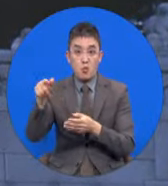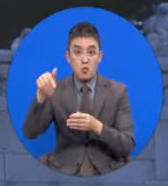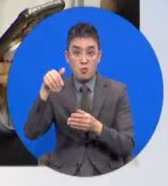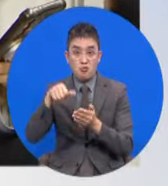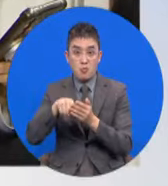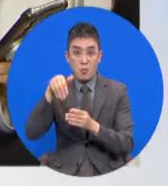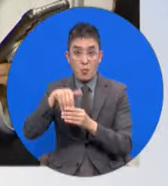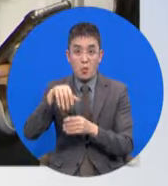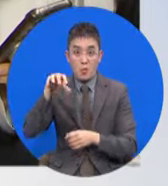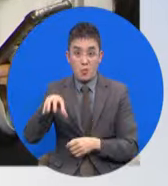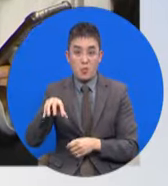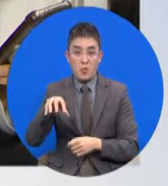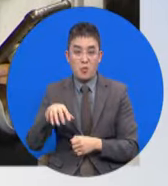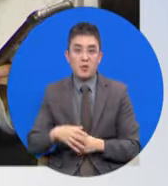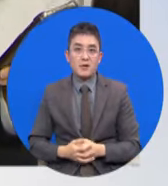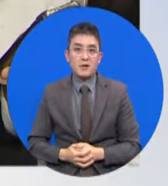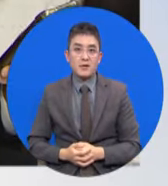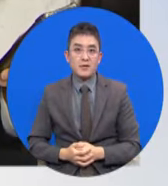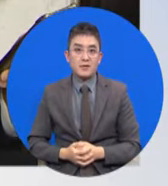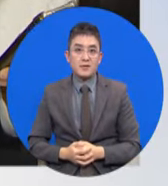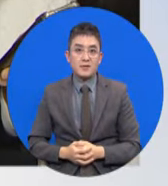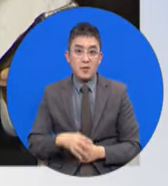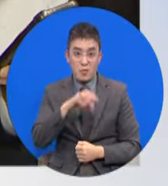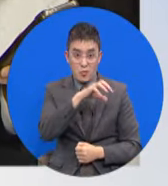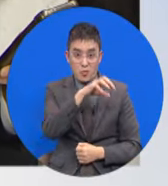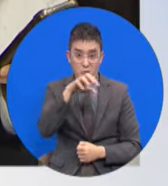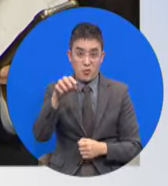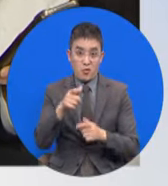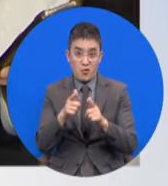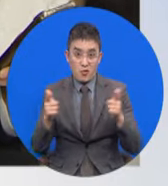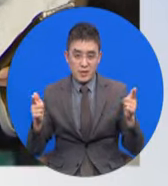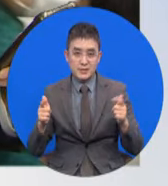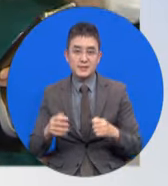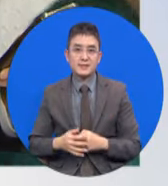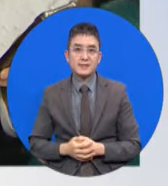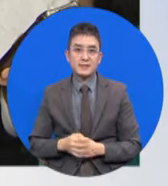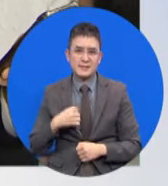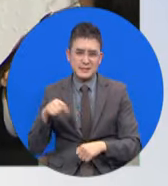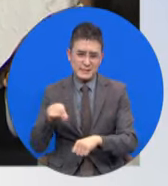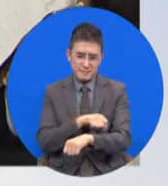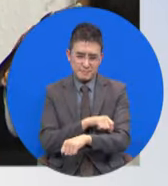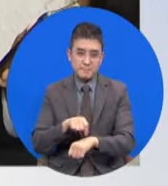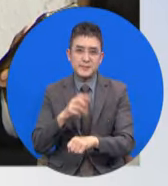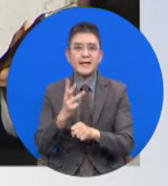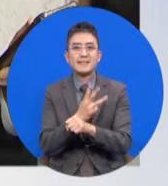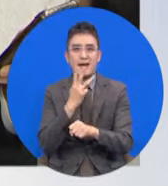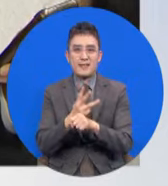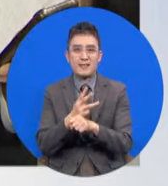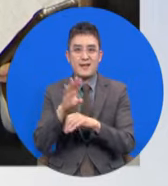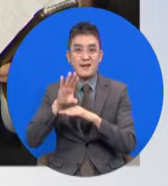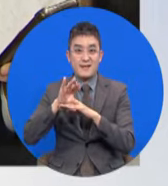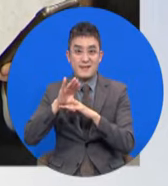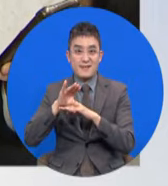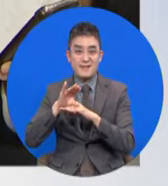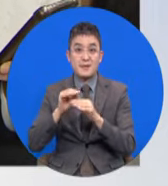나가 있습니다. 오늘 상당히 다양한 현장 저희 특집 김재현 돌직구쇼 3시간 생방송에서 전해드리고 있습니다.